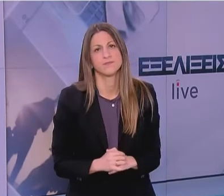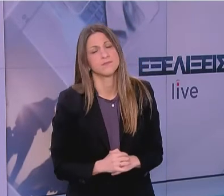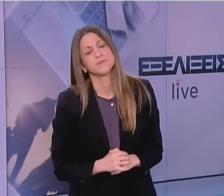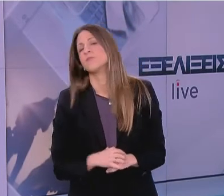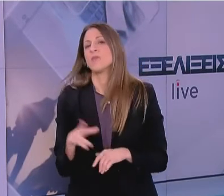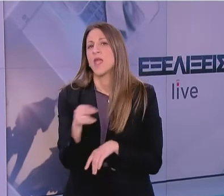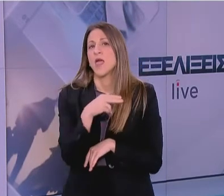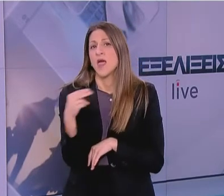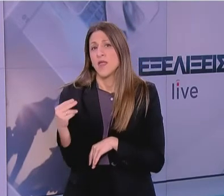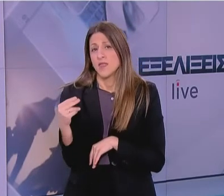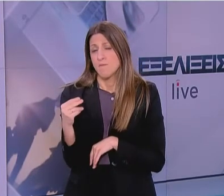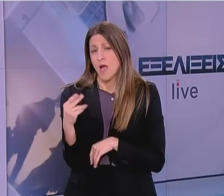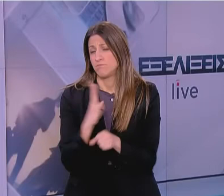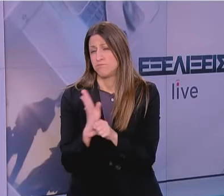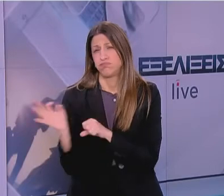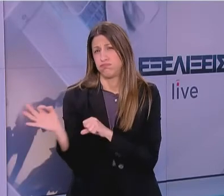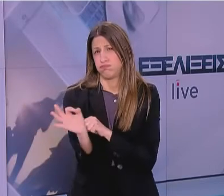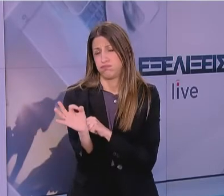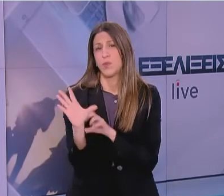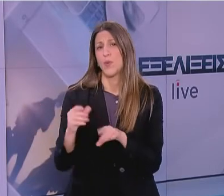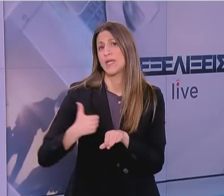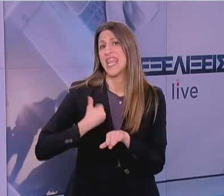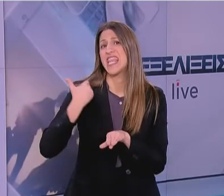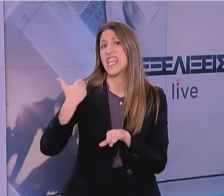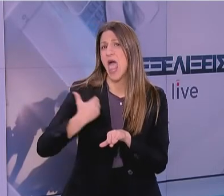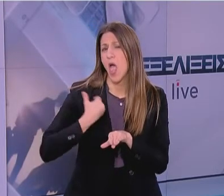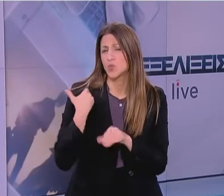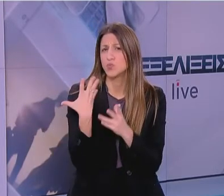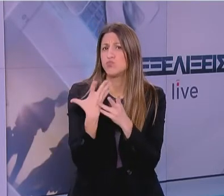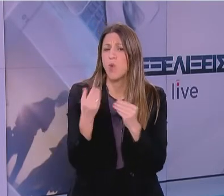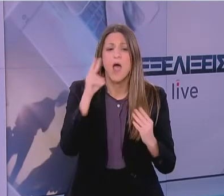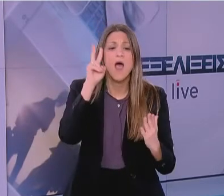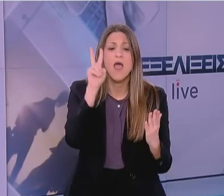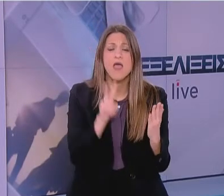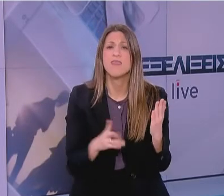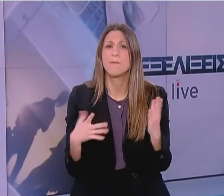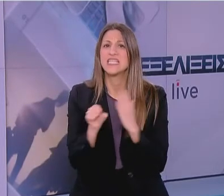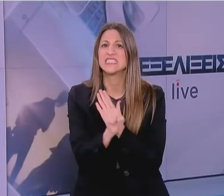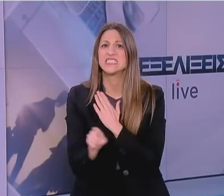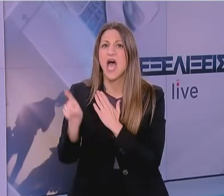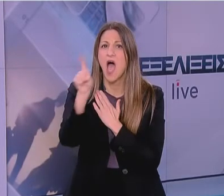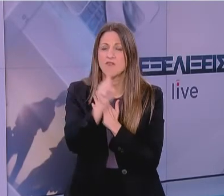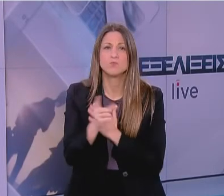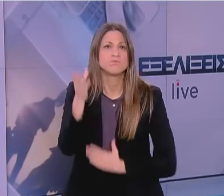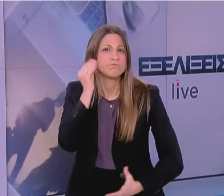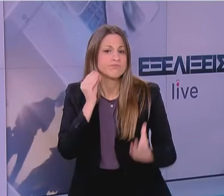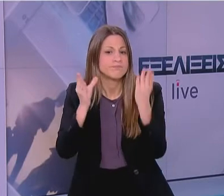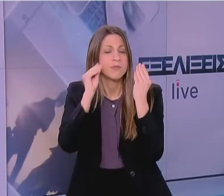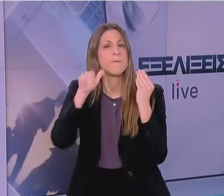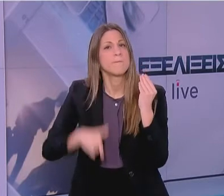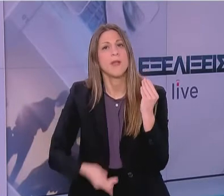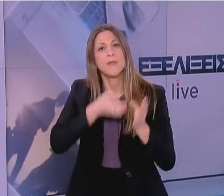Σχετικά με τη σοβαρή νόσο σε νέους, είδα αρκετά να γράφονται αυτό το Σαββατοκύριακο και θεώρησα πως πρέπει να σας πω μερικά πράγματα για τη σοβαρή